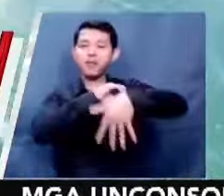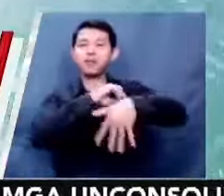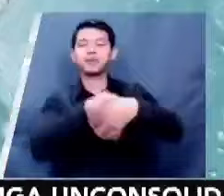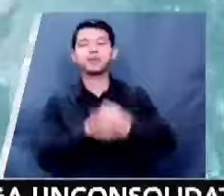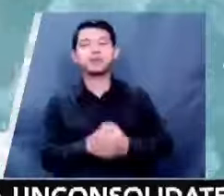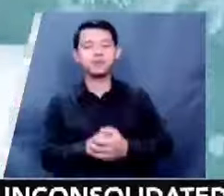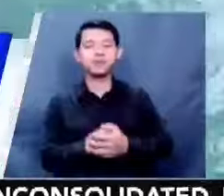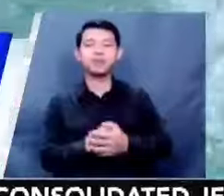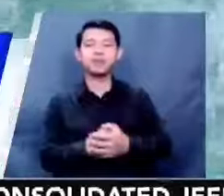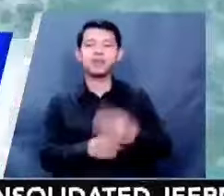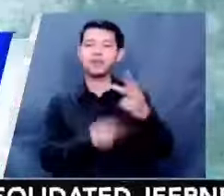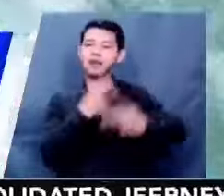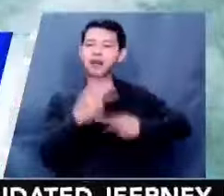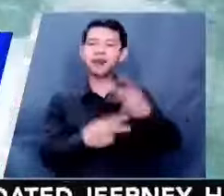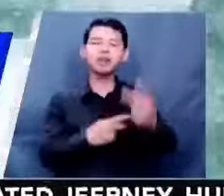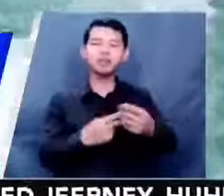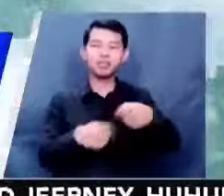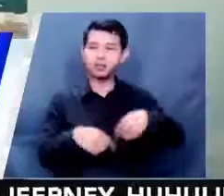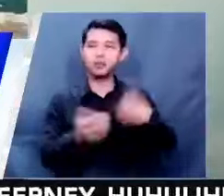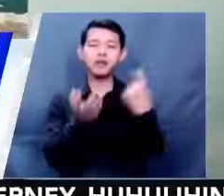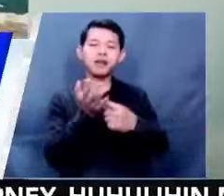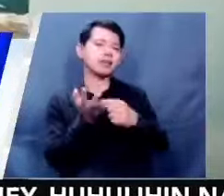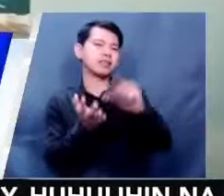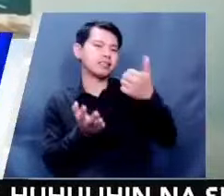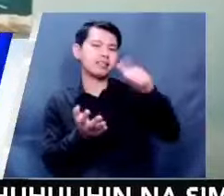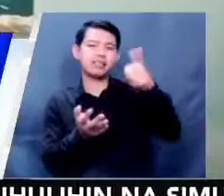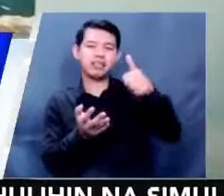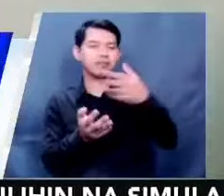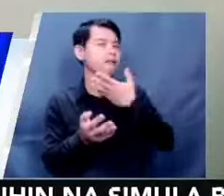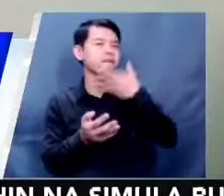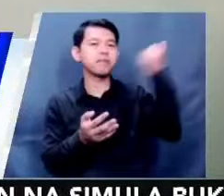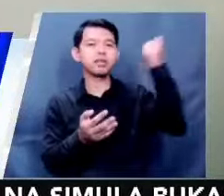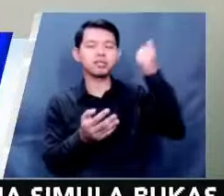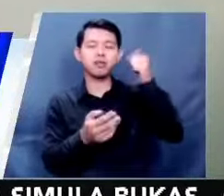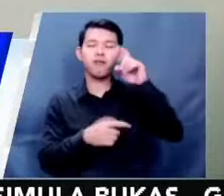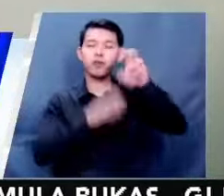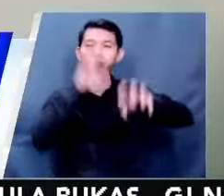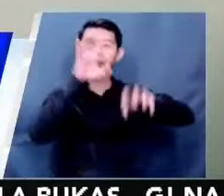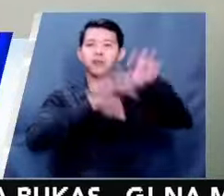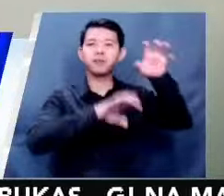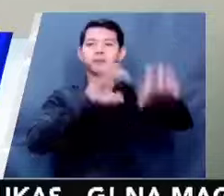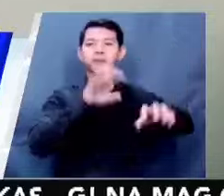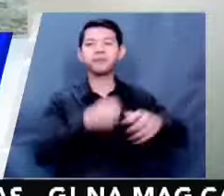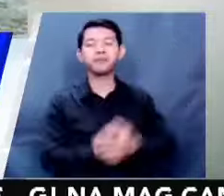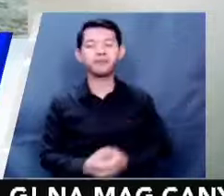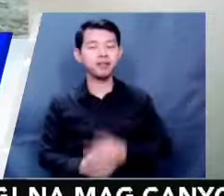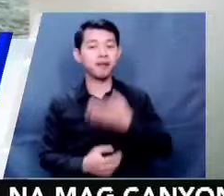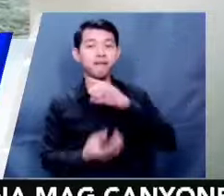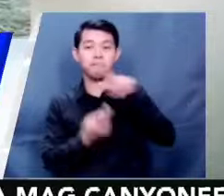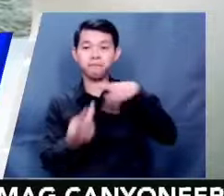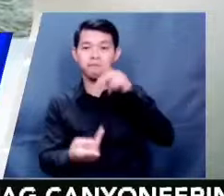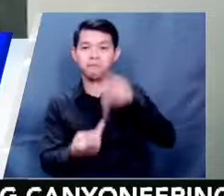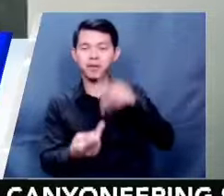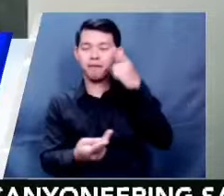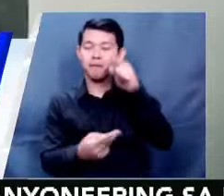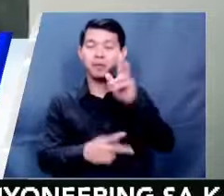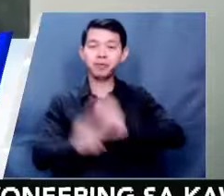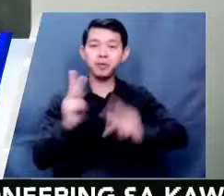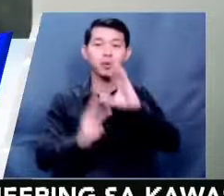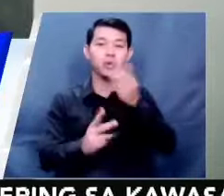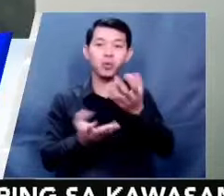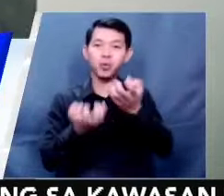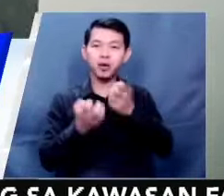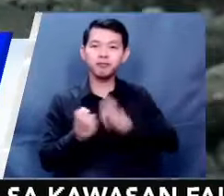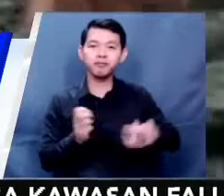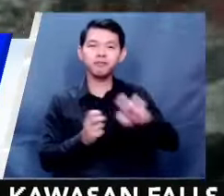pag nag-canyoneering ka. The best siya sa mountain hike. Perfect sa mga naghahanap ng thrilling adventure. Kahit kailangan mag-hike